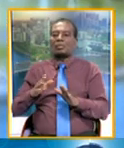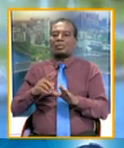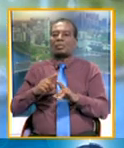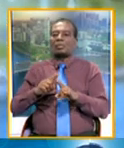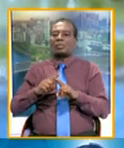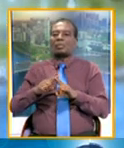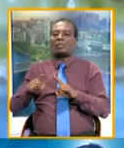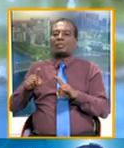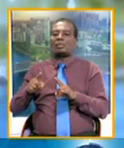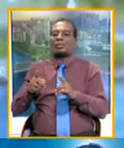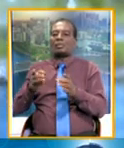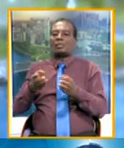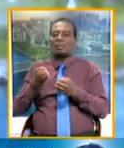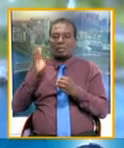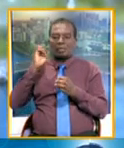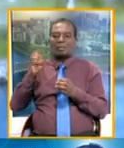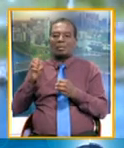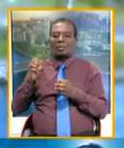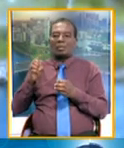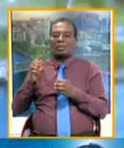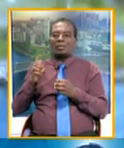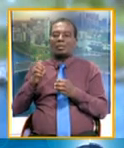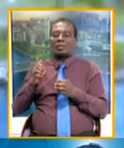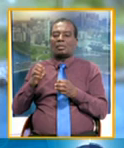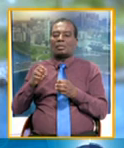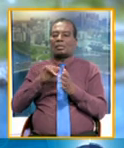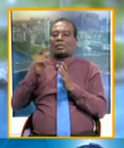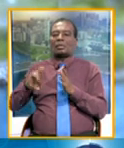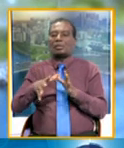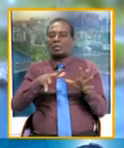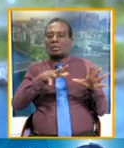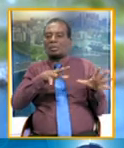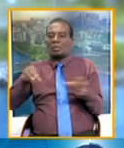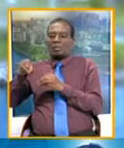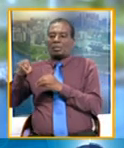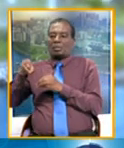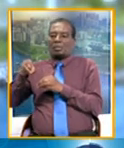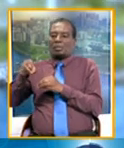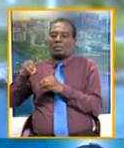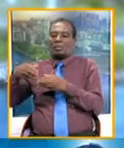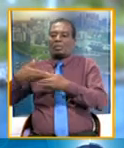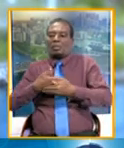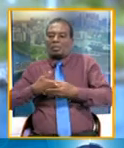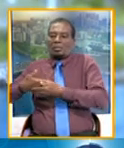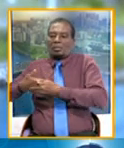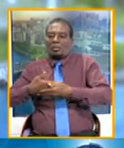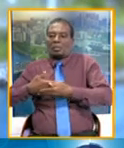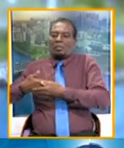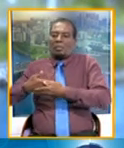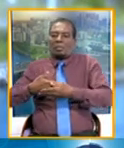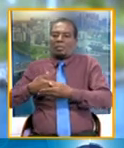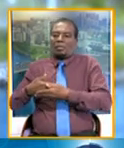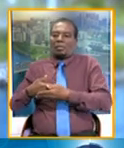elle nourrissait un dessein caché, celui de kidnapper le bébé dont elle avait la charge, aider dans ce projet par un